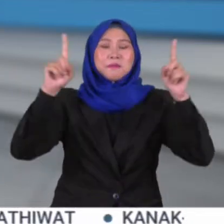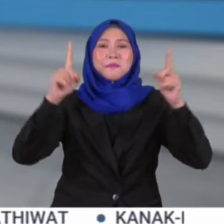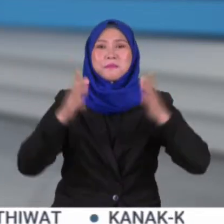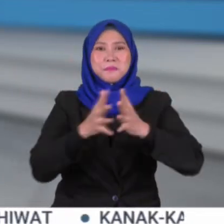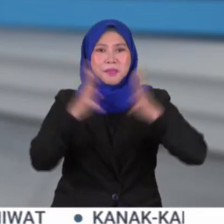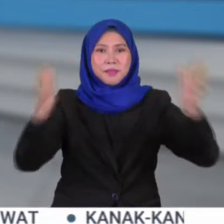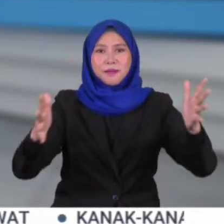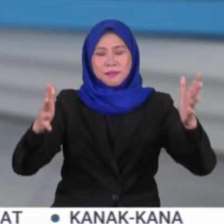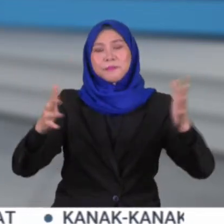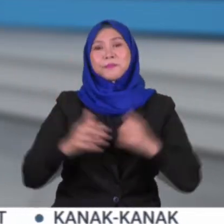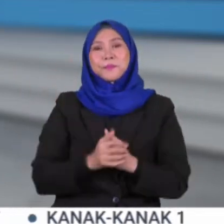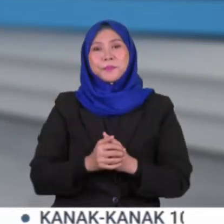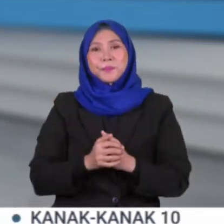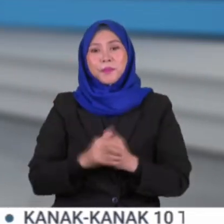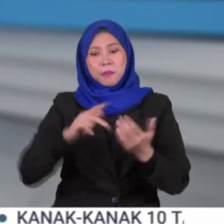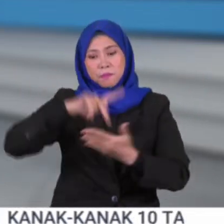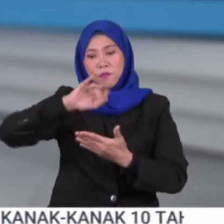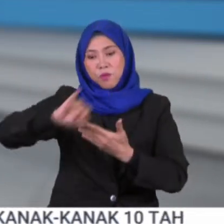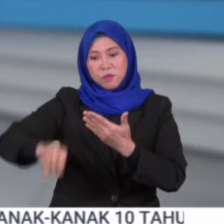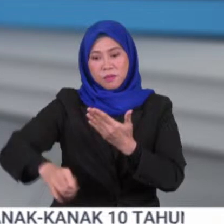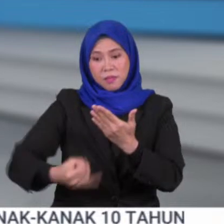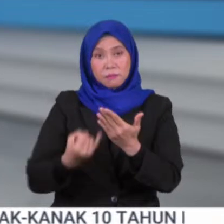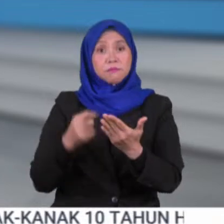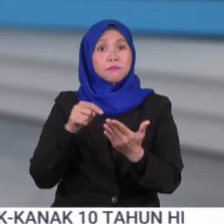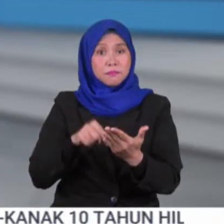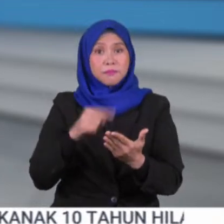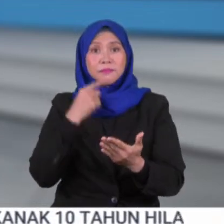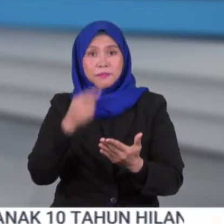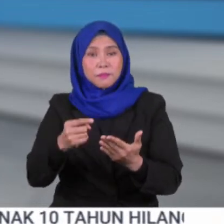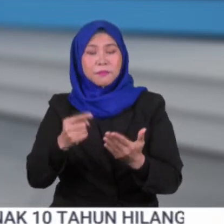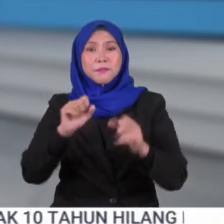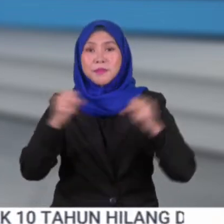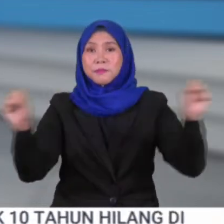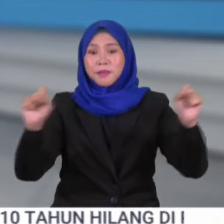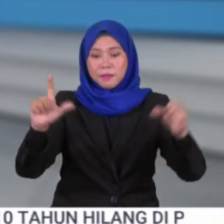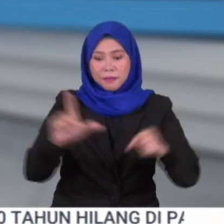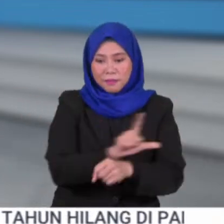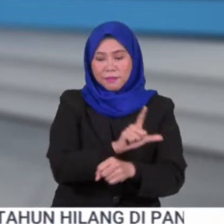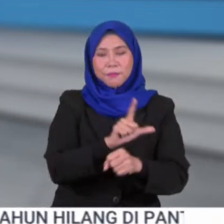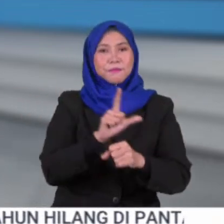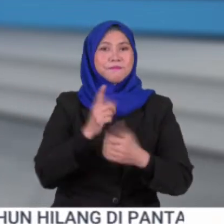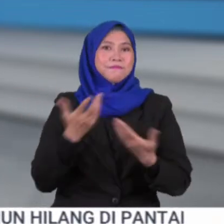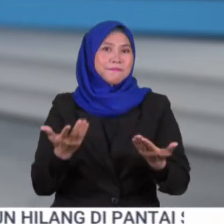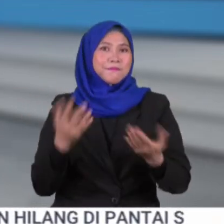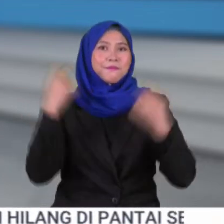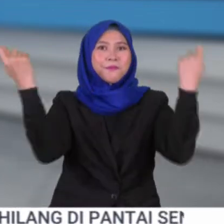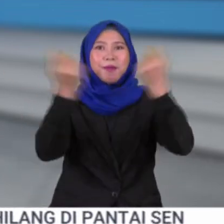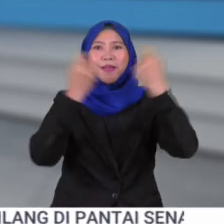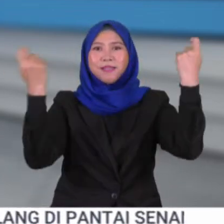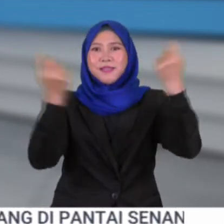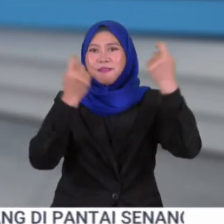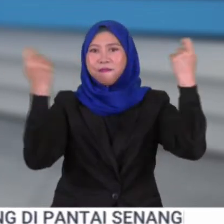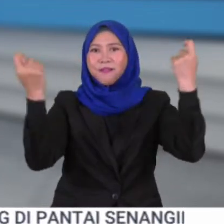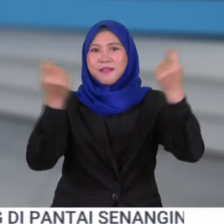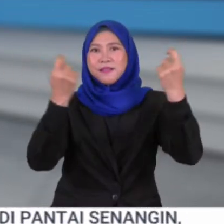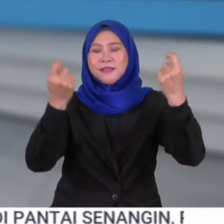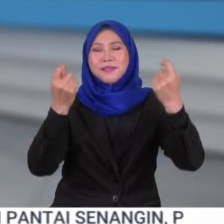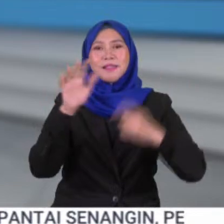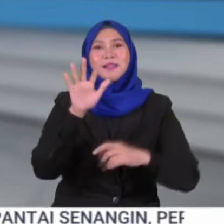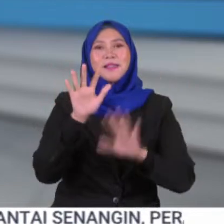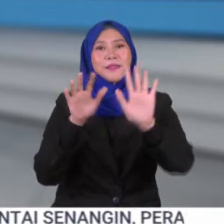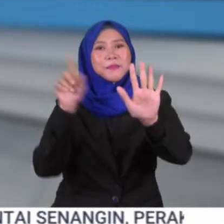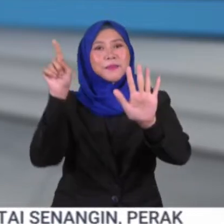Pengarah projek Atas Angin, Arif Imran berkata, persiapan lengkap dilakukan menjelang festival tersebut